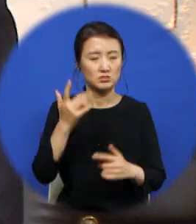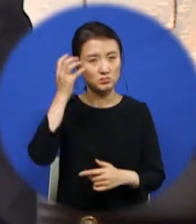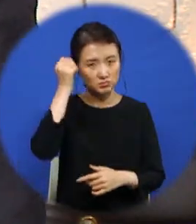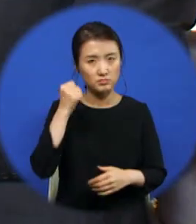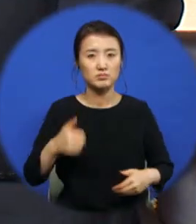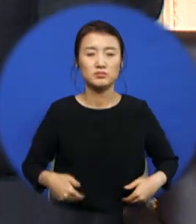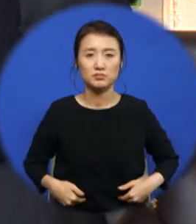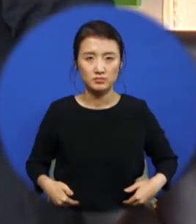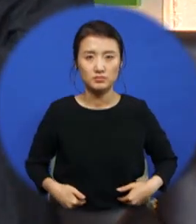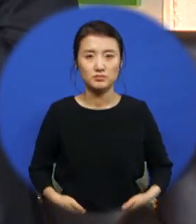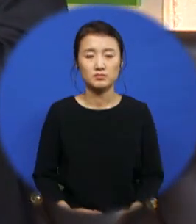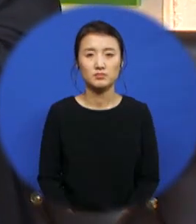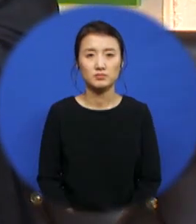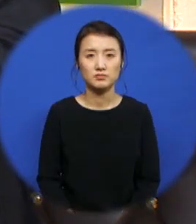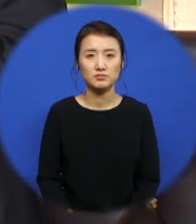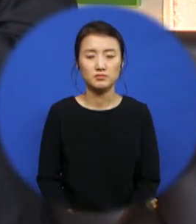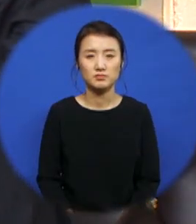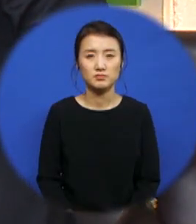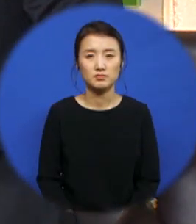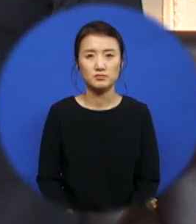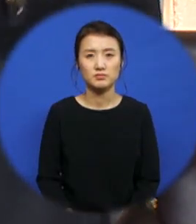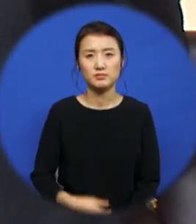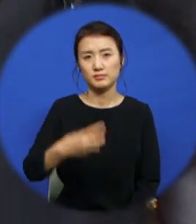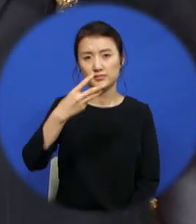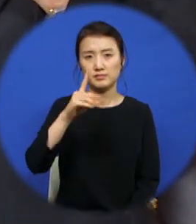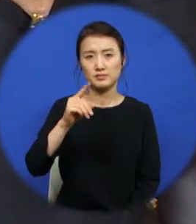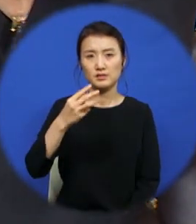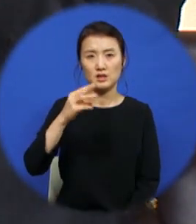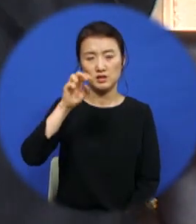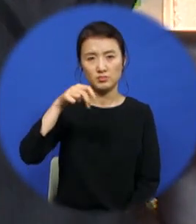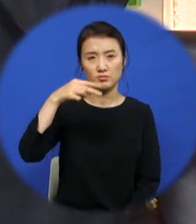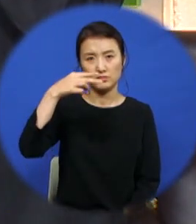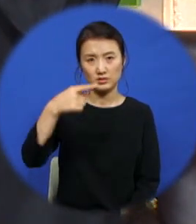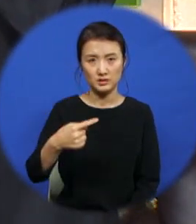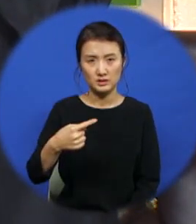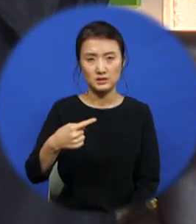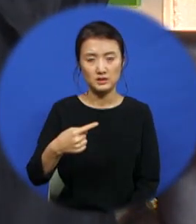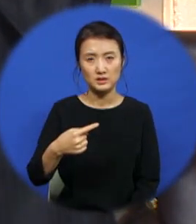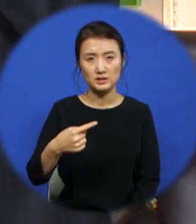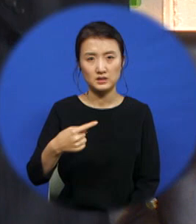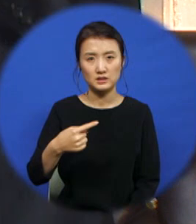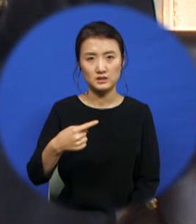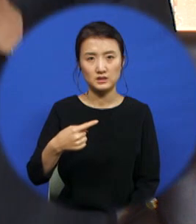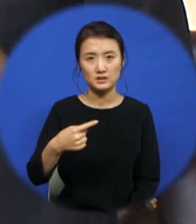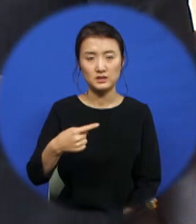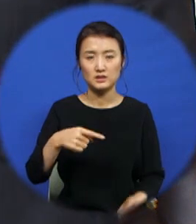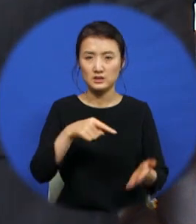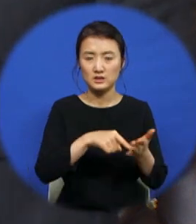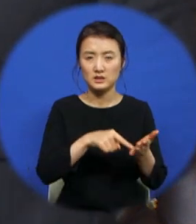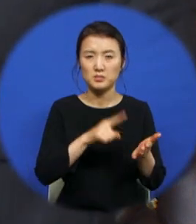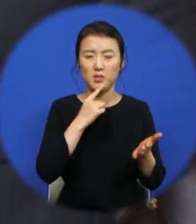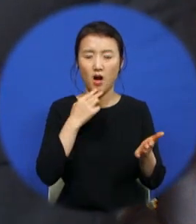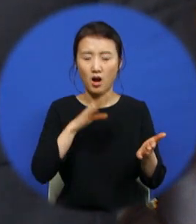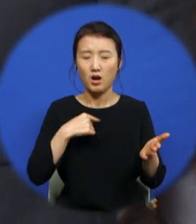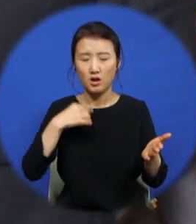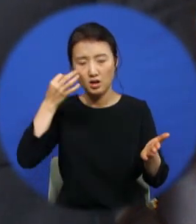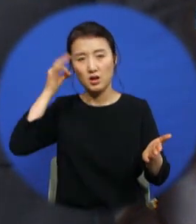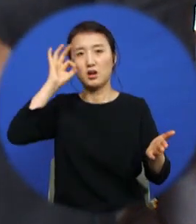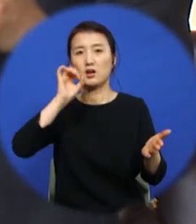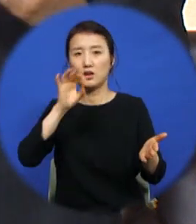같습니다 그럼 탐 무대에서 이야기를 하지 않지만 제가 이야기를 들이다가 머릿속에 번뜩 떠오른 것이